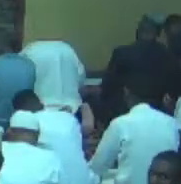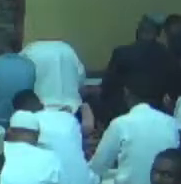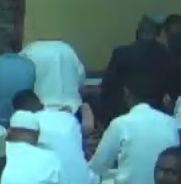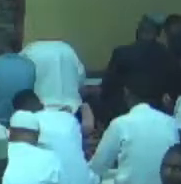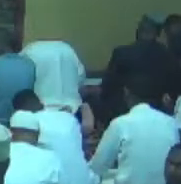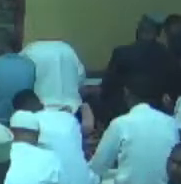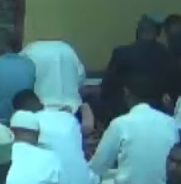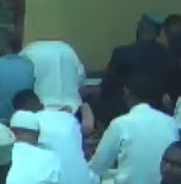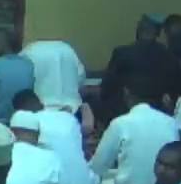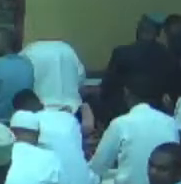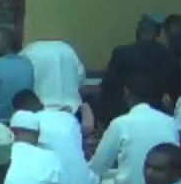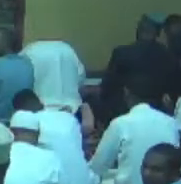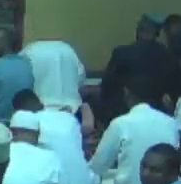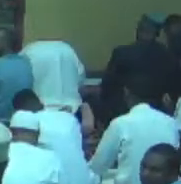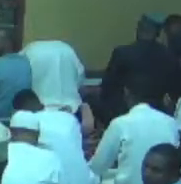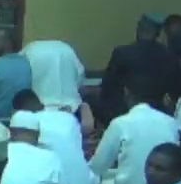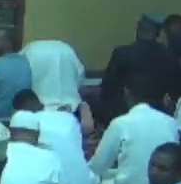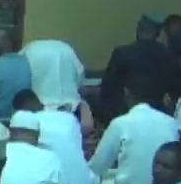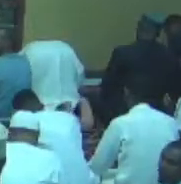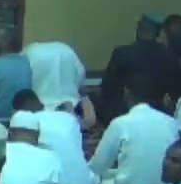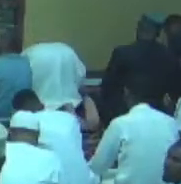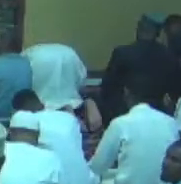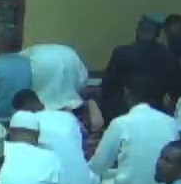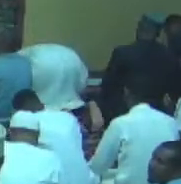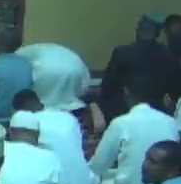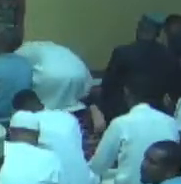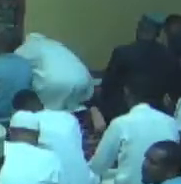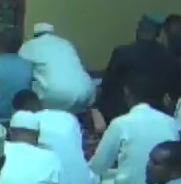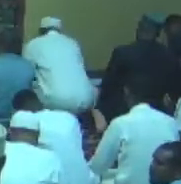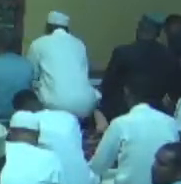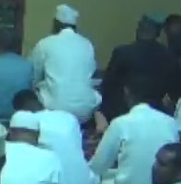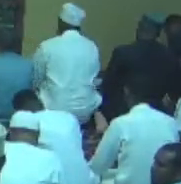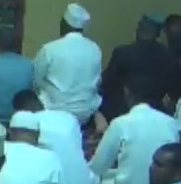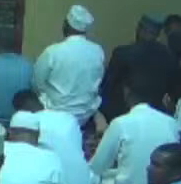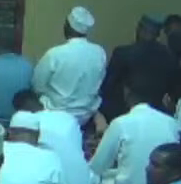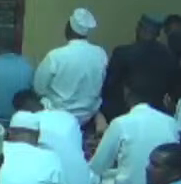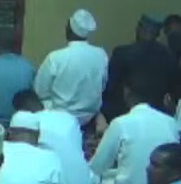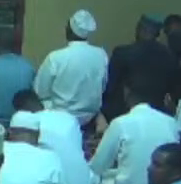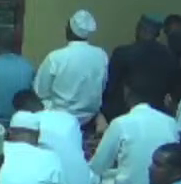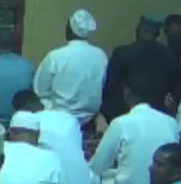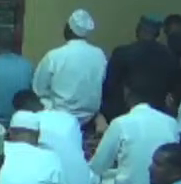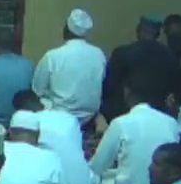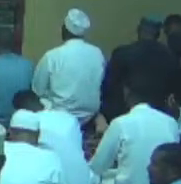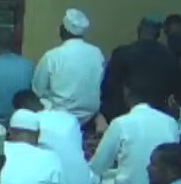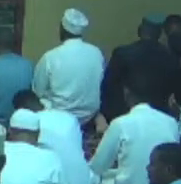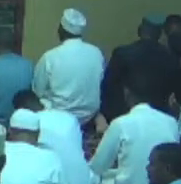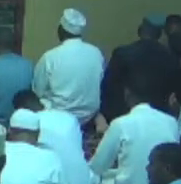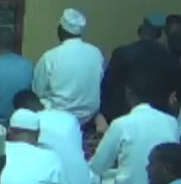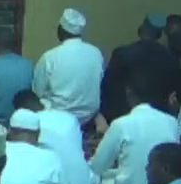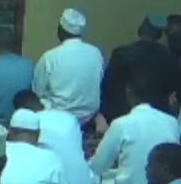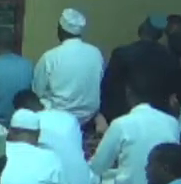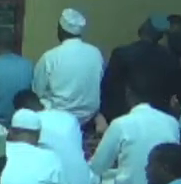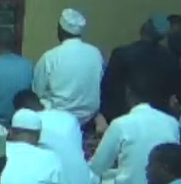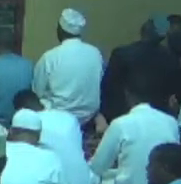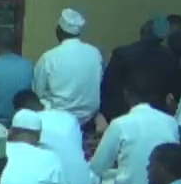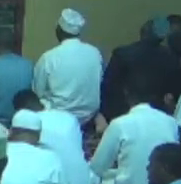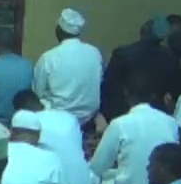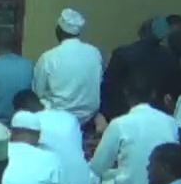الخناس الذي يوسوس في صدور الناس من الجنة